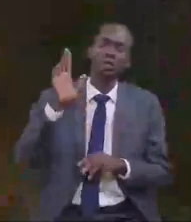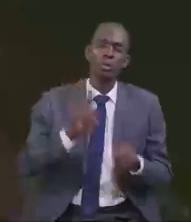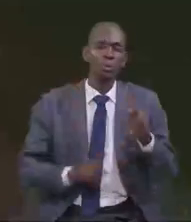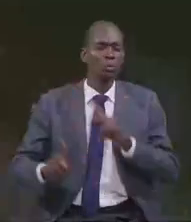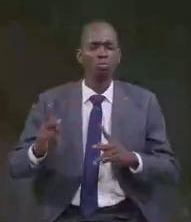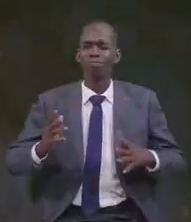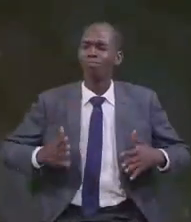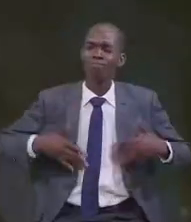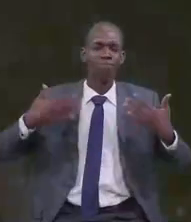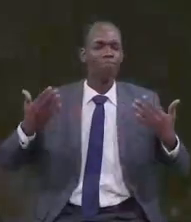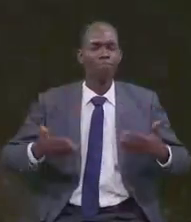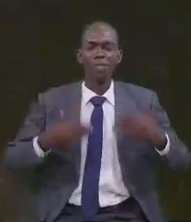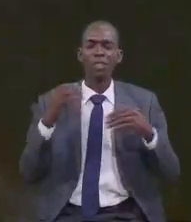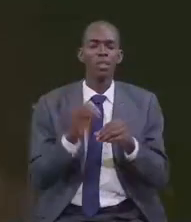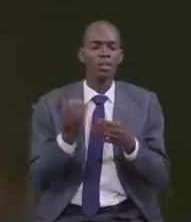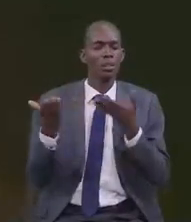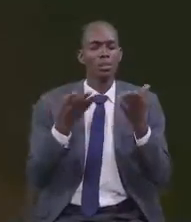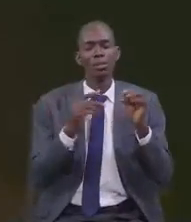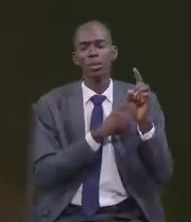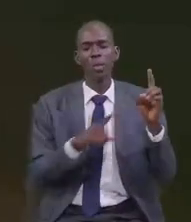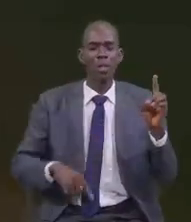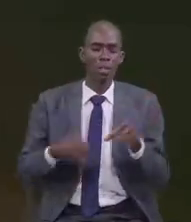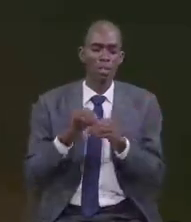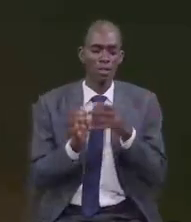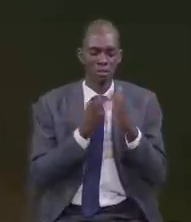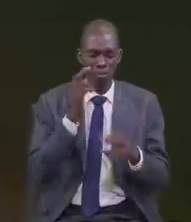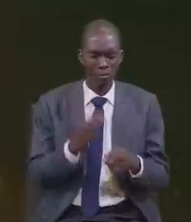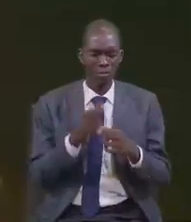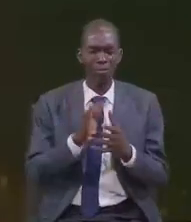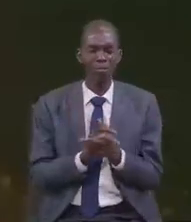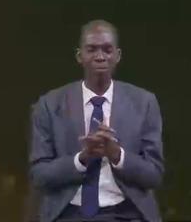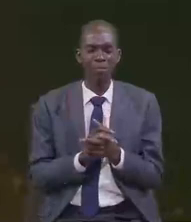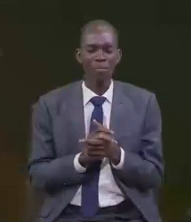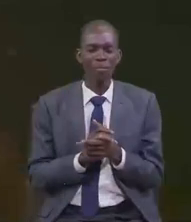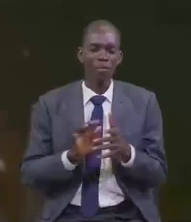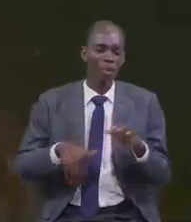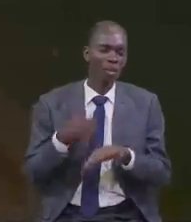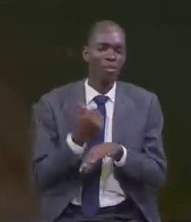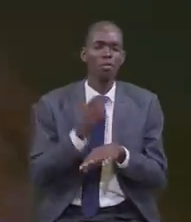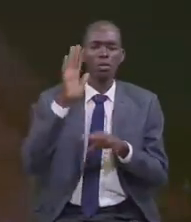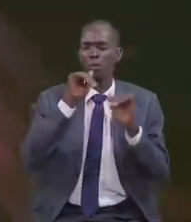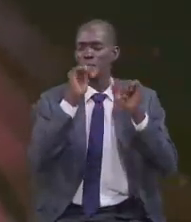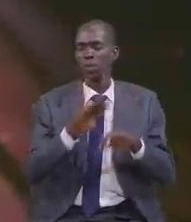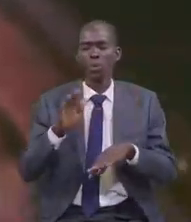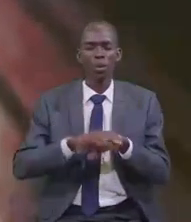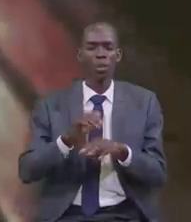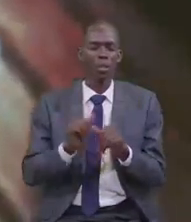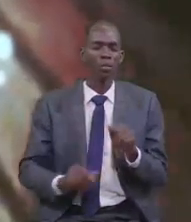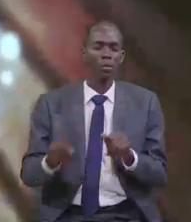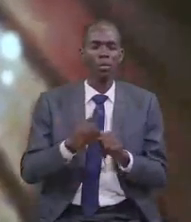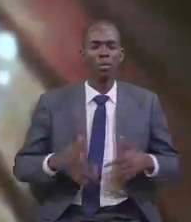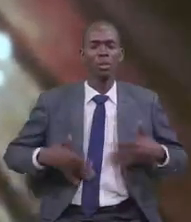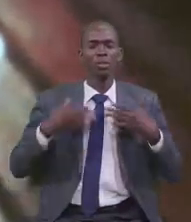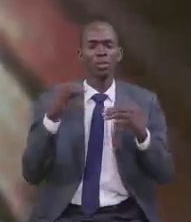peuple joyeux dans le service du Seigneur. Confirme ta bénédiction sur toute vie.